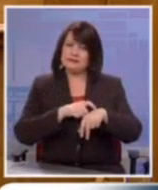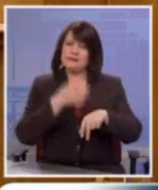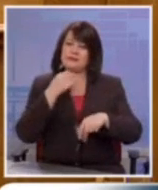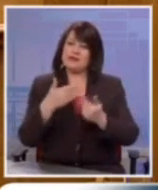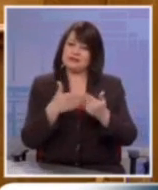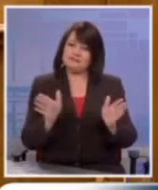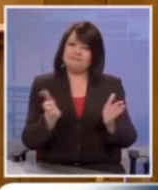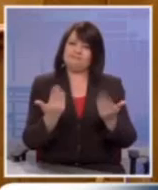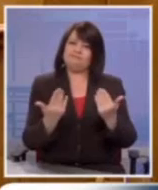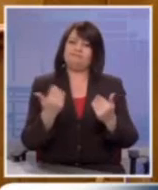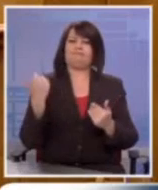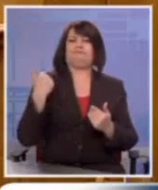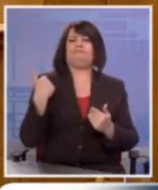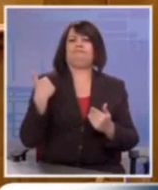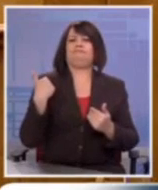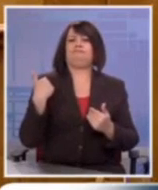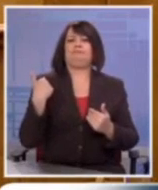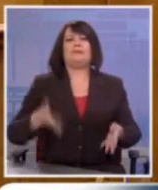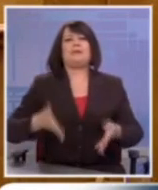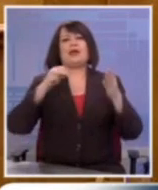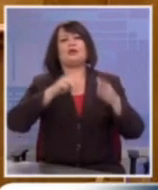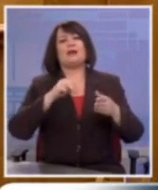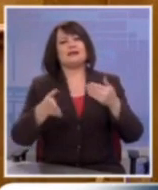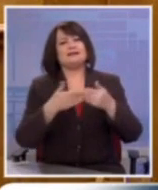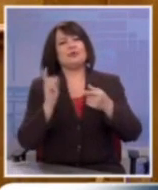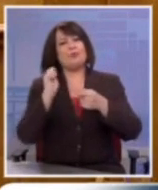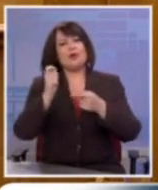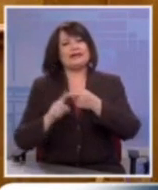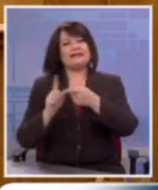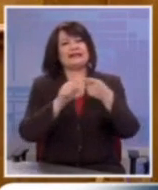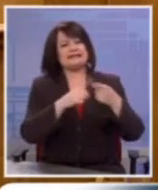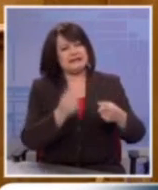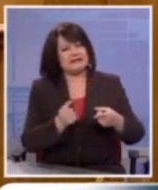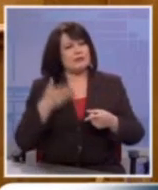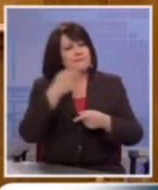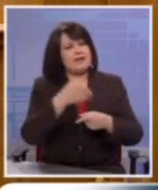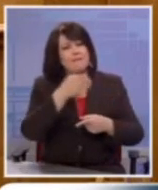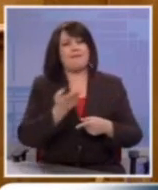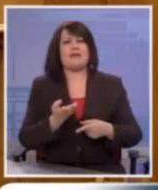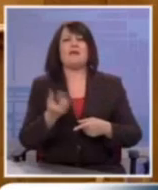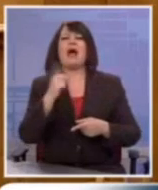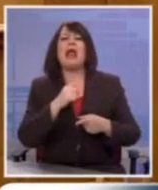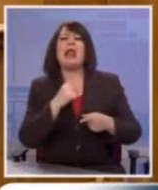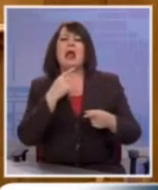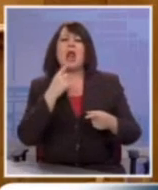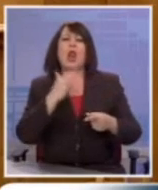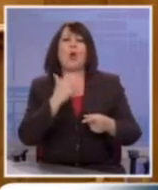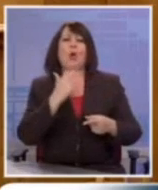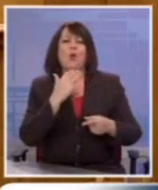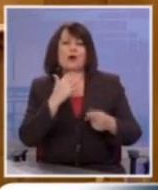πόρτα που μας χτυπήθηκε στο Μαξίμου και είχαμε και πολιτικές συναντήσεις. Όλα τα άλλα, τα περί συνενέσεων, χωρίς